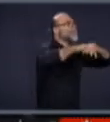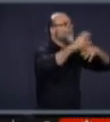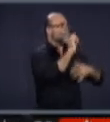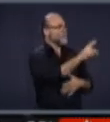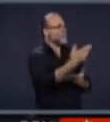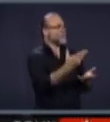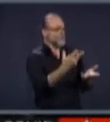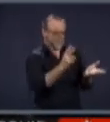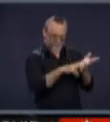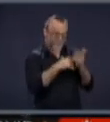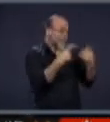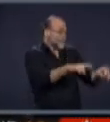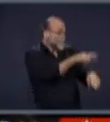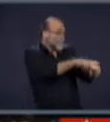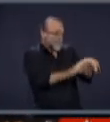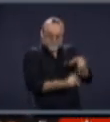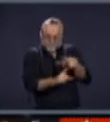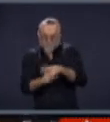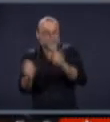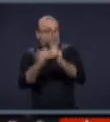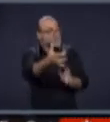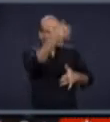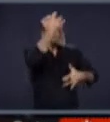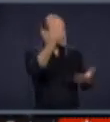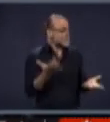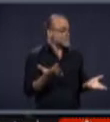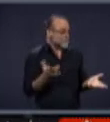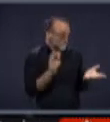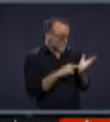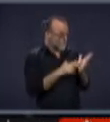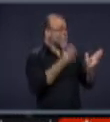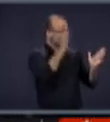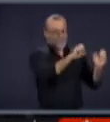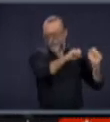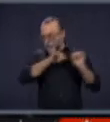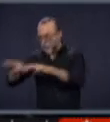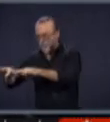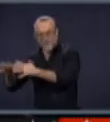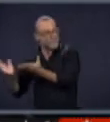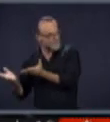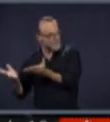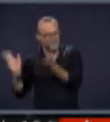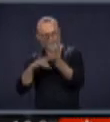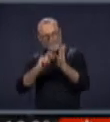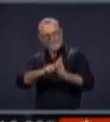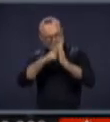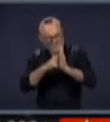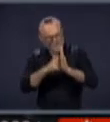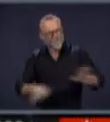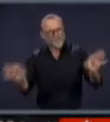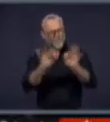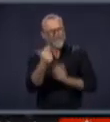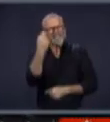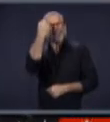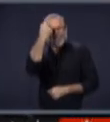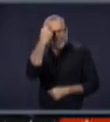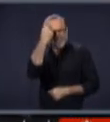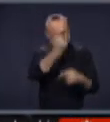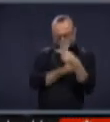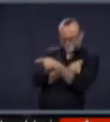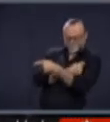comportement, vous n'avez pas respecté la consigne. Plus de personnes seront malades, plus de personnes iront à l'hôpital. C'est donc essentiel